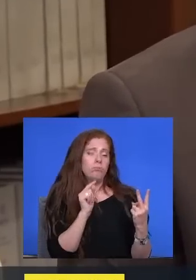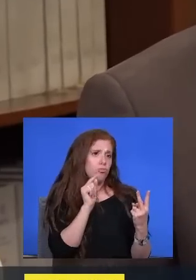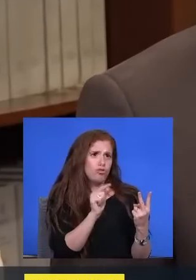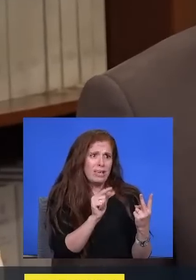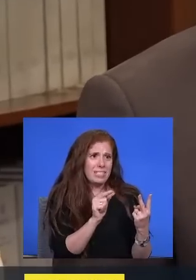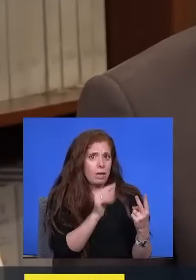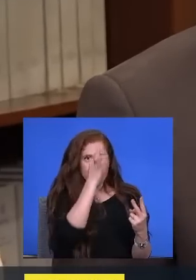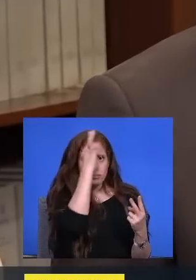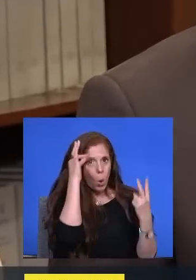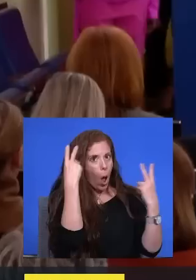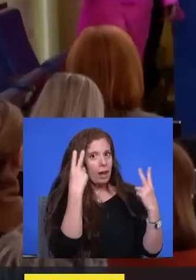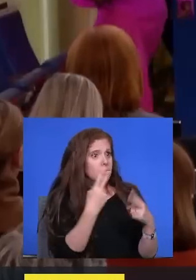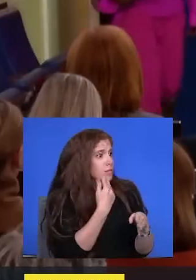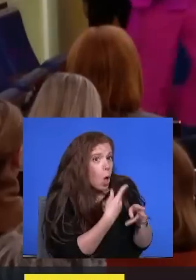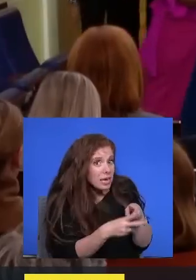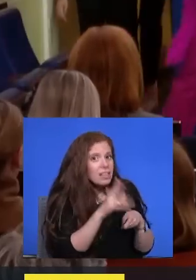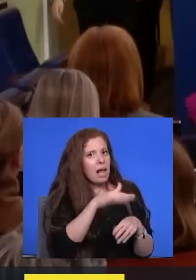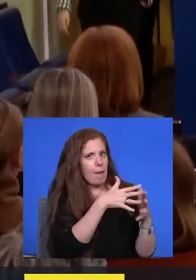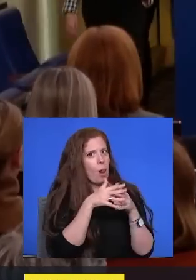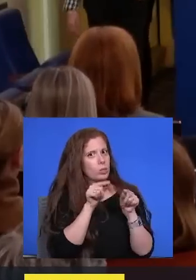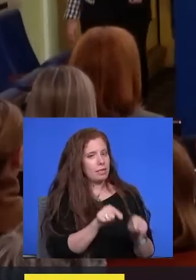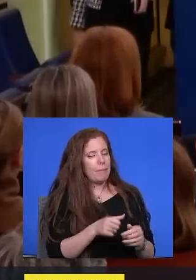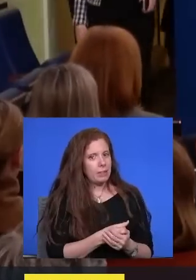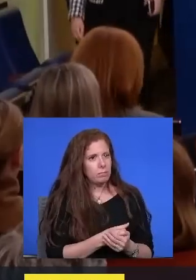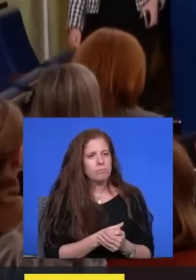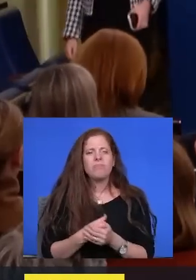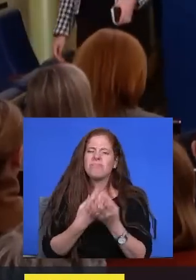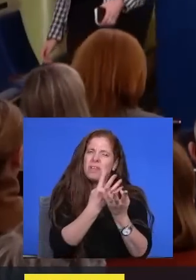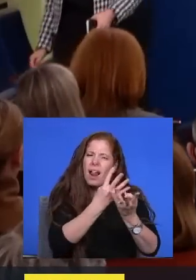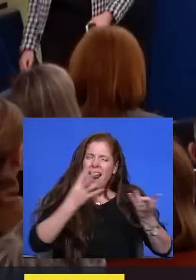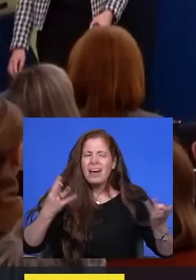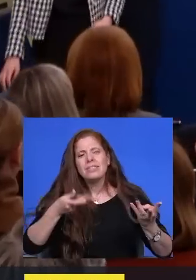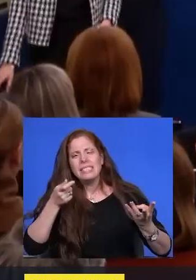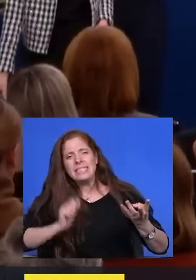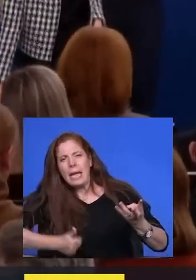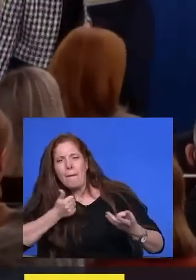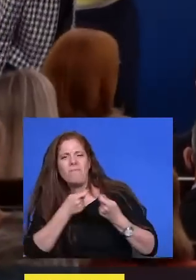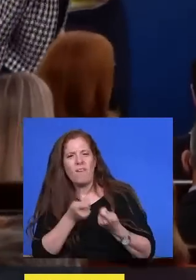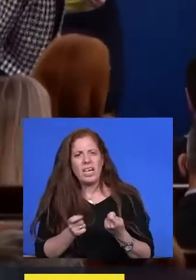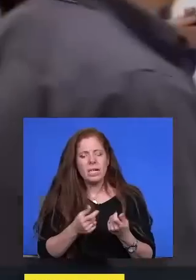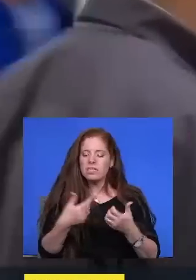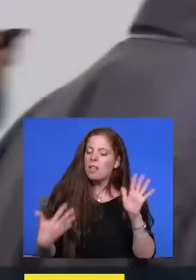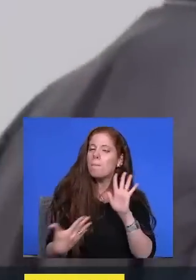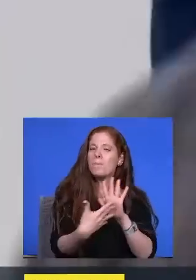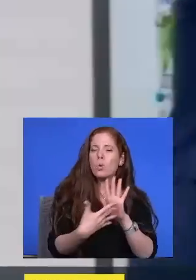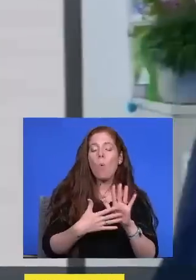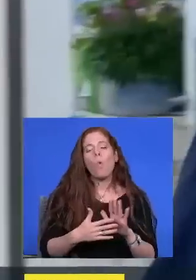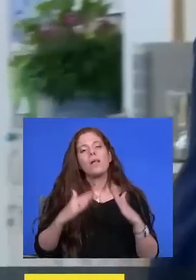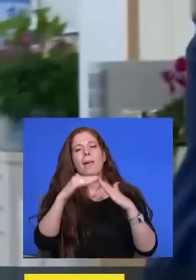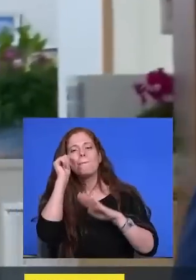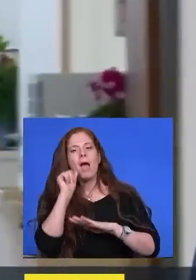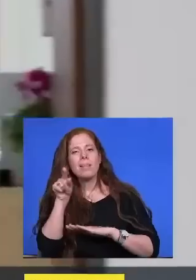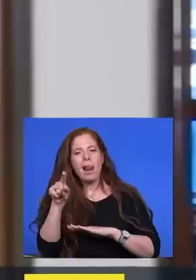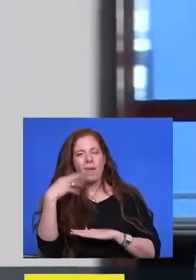לישראל, גם לארצות הברית. שורה של שרים וחברי כנסת מהקואליציה מתחו ביקורת על הבית הלבן. השר מיקי זוהר